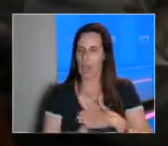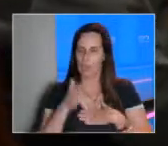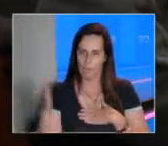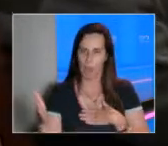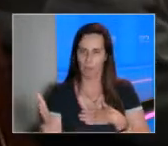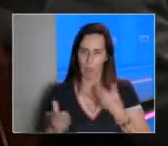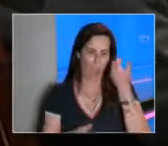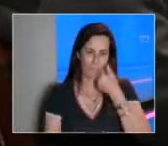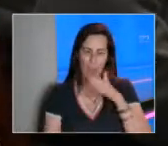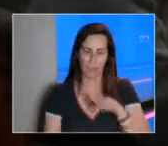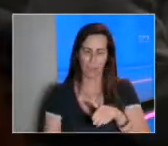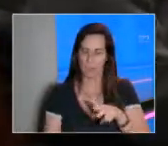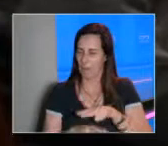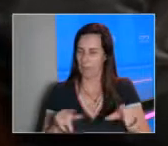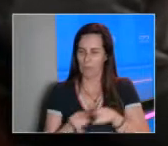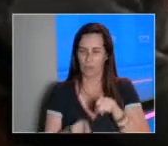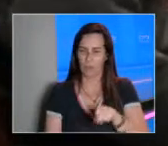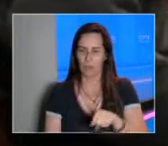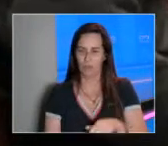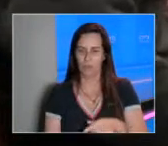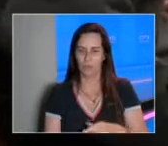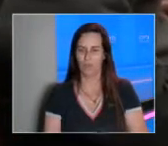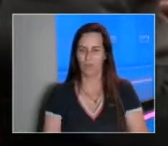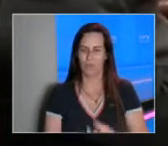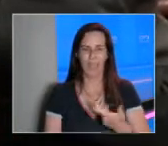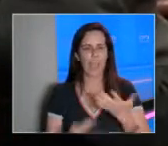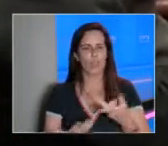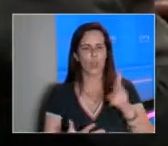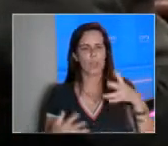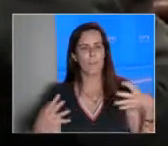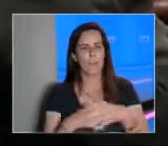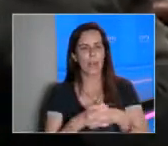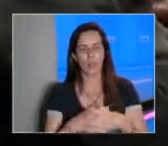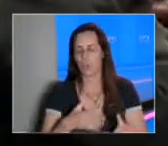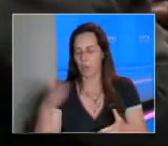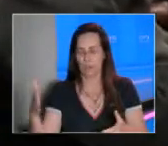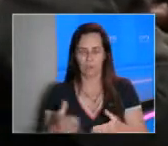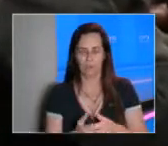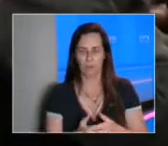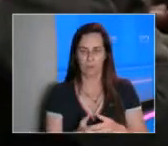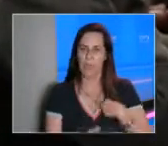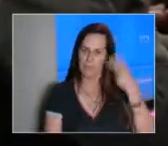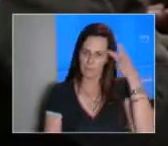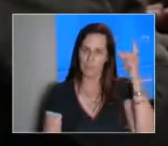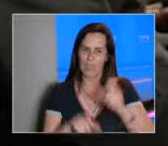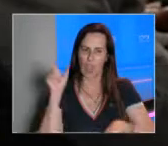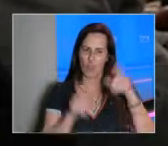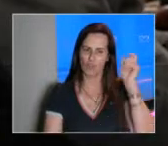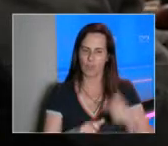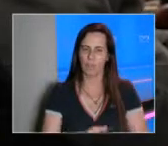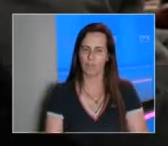יותר. חבל גם שבמצב כזה אין יותר לחיזוק בחלק הימני. אני מבין את האנשים, למשל